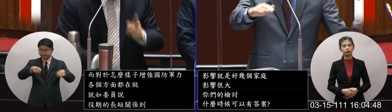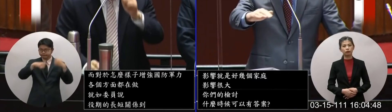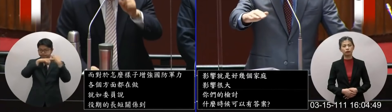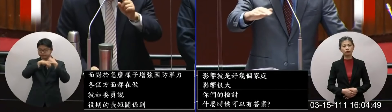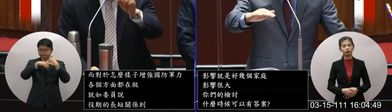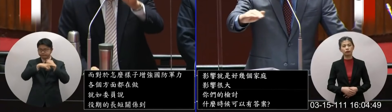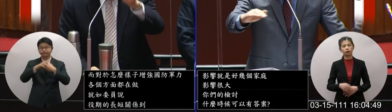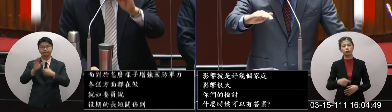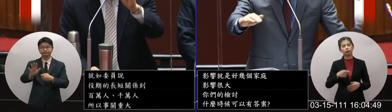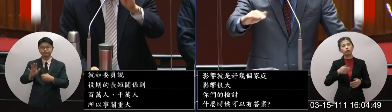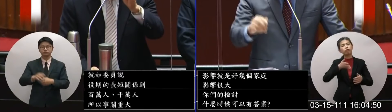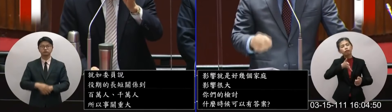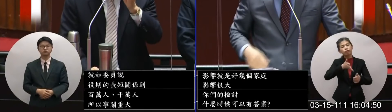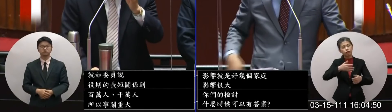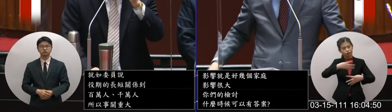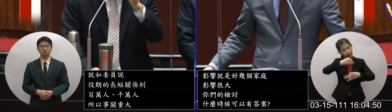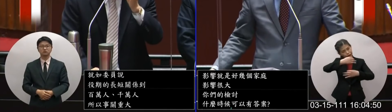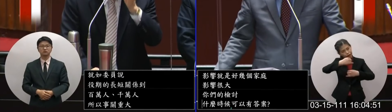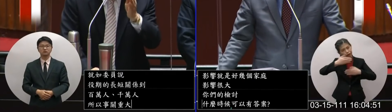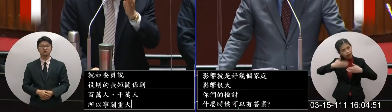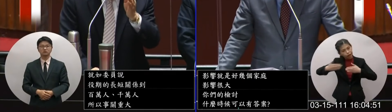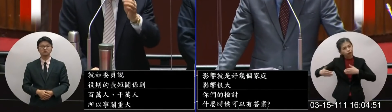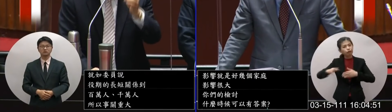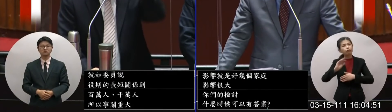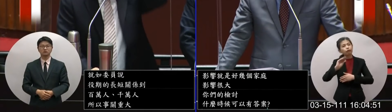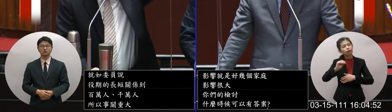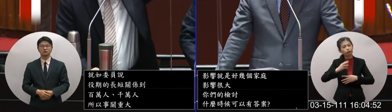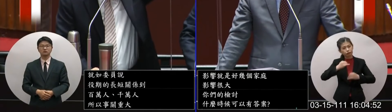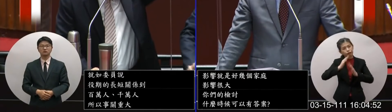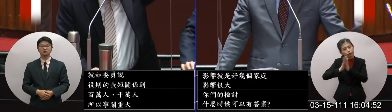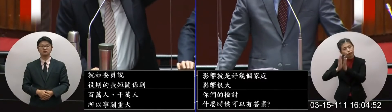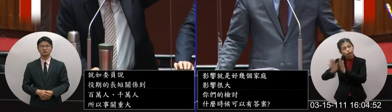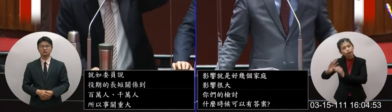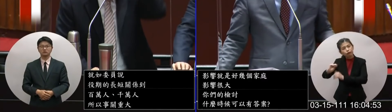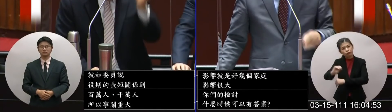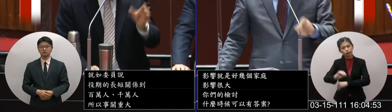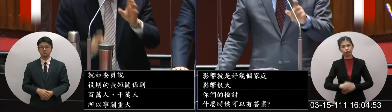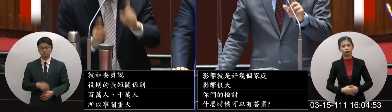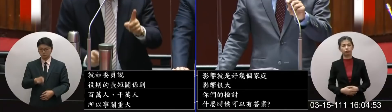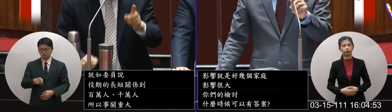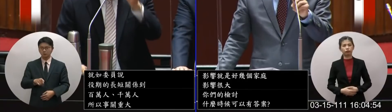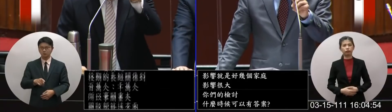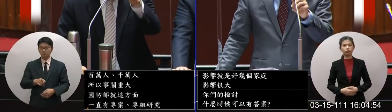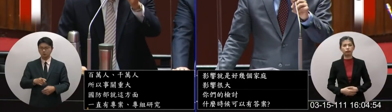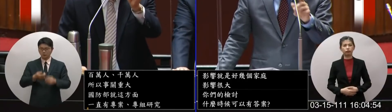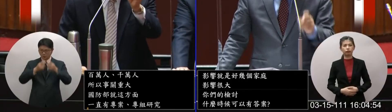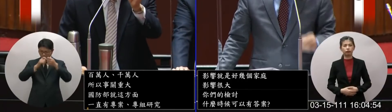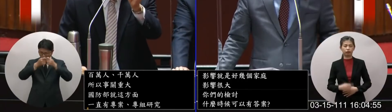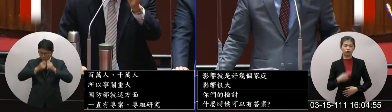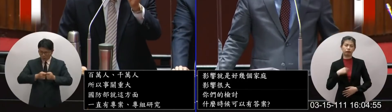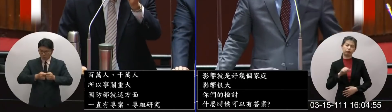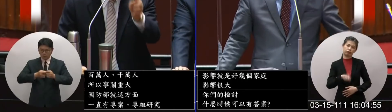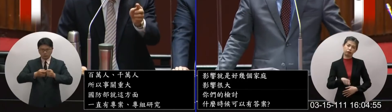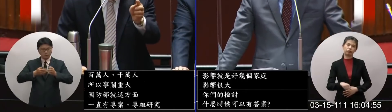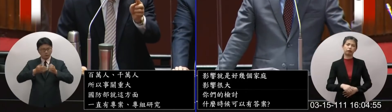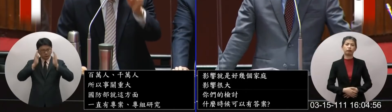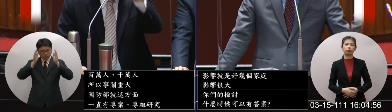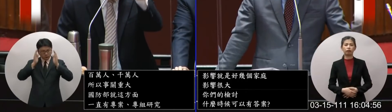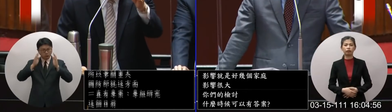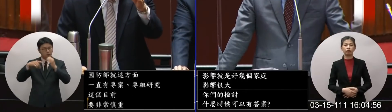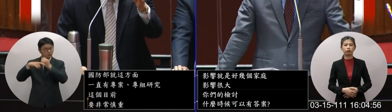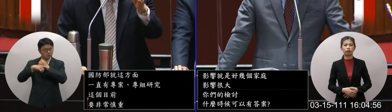究。 有没有一个时间表？ 这个 时间表有没有？ 这个要非常慎重，但 我同意啊， 一定以保卫国